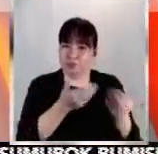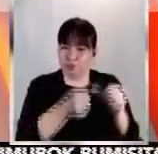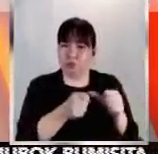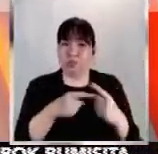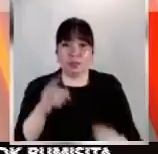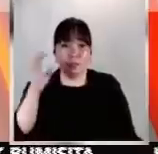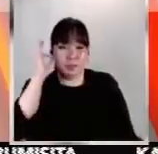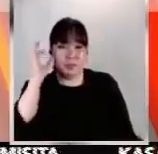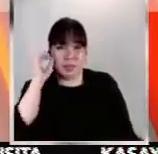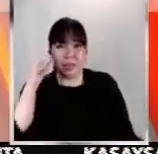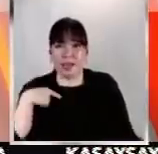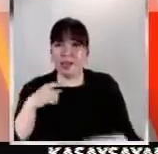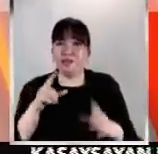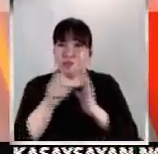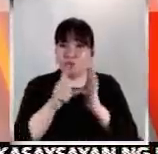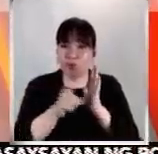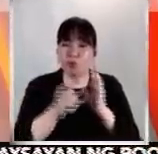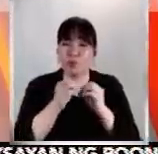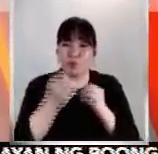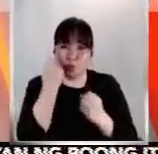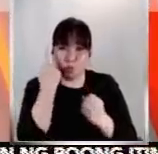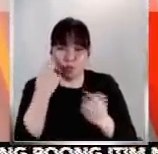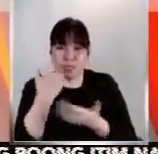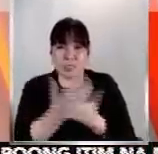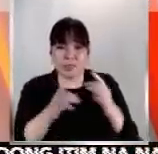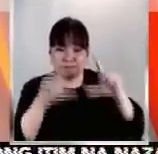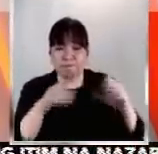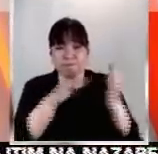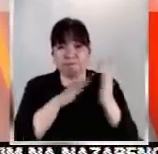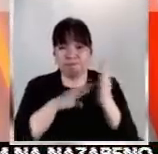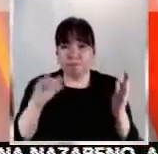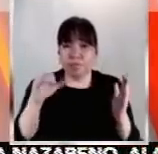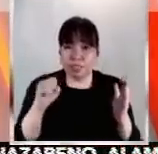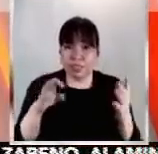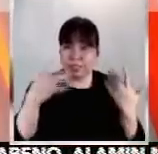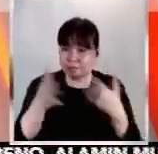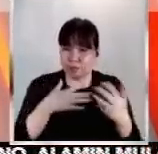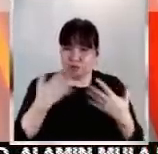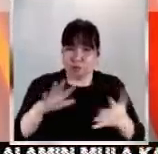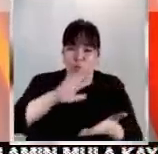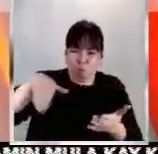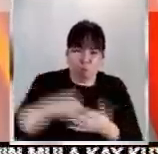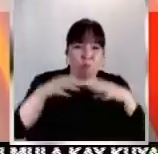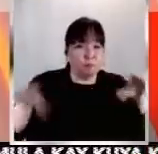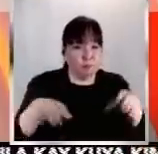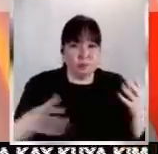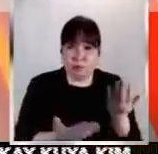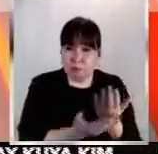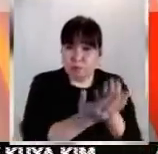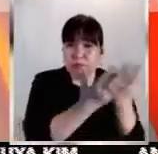sa batas sa mga kaso kung saan kahit nagawa na ng isang franchisee ang lahat ng hakbang para ma-renew ang